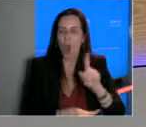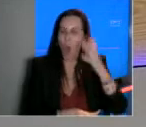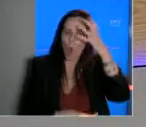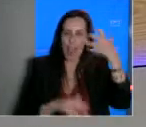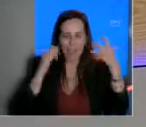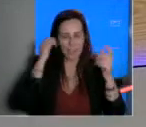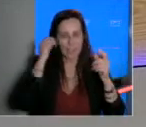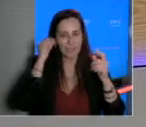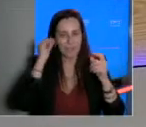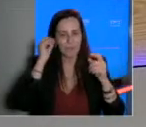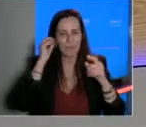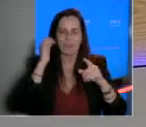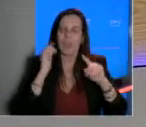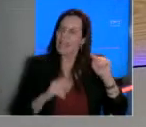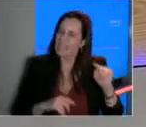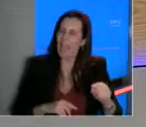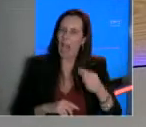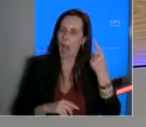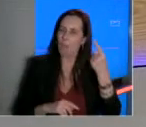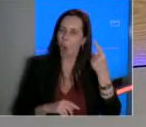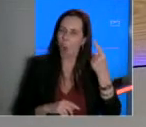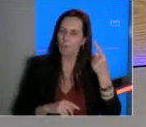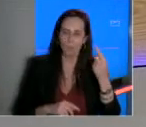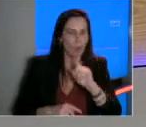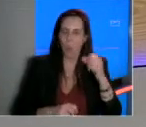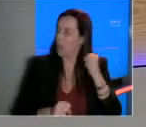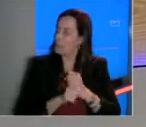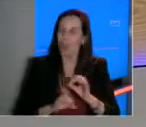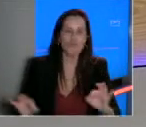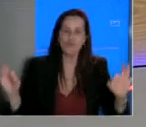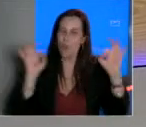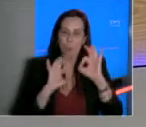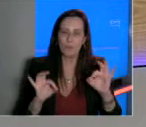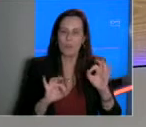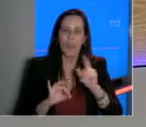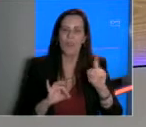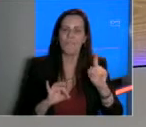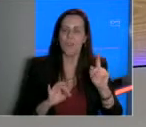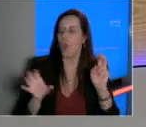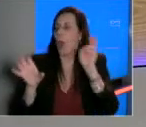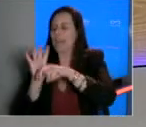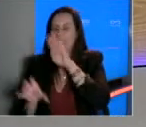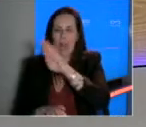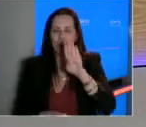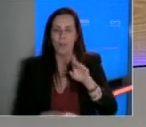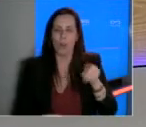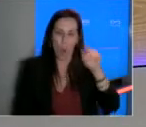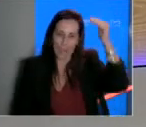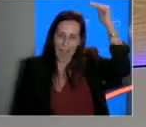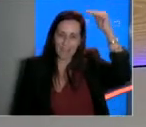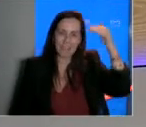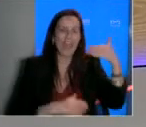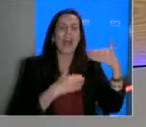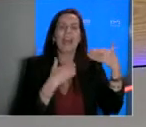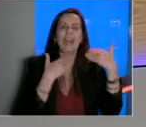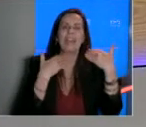לוי אבקסיס, שלמרות הספקולציות לא עשתה דבר ולא רצה לביבי. הוא נתן